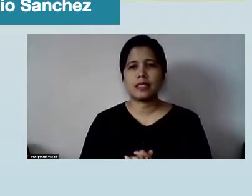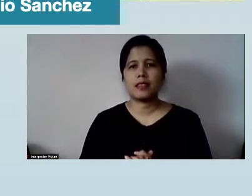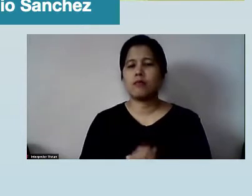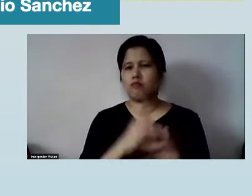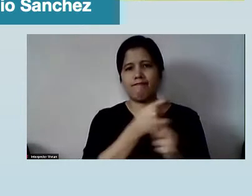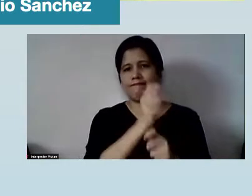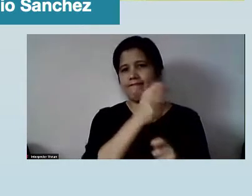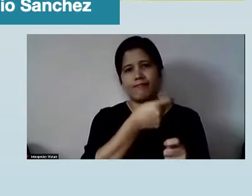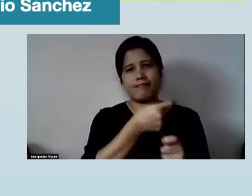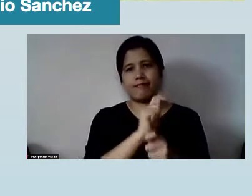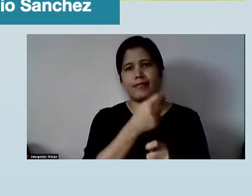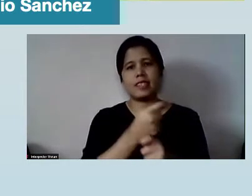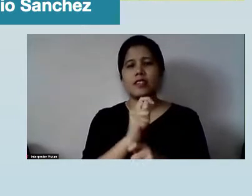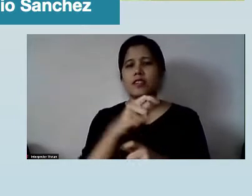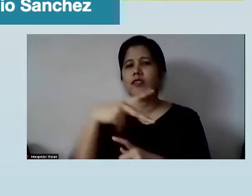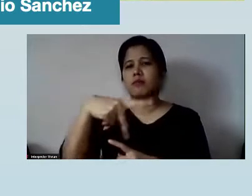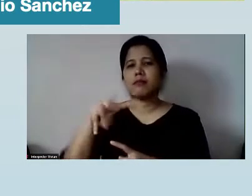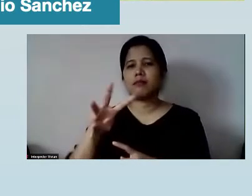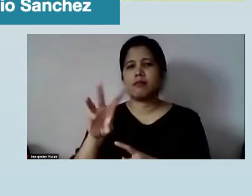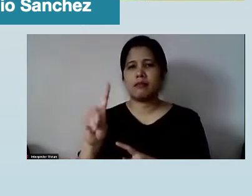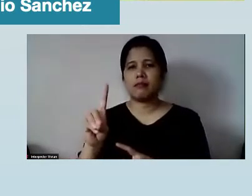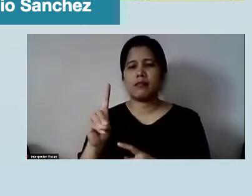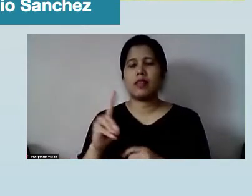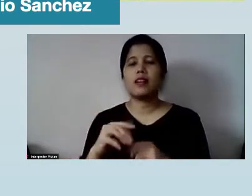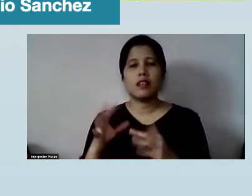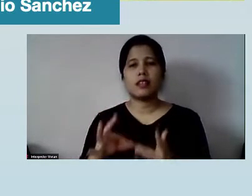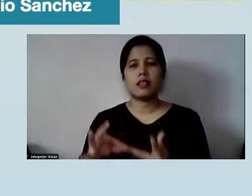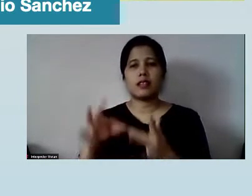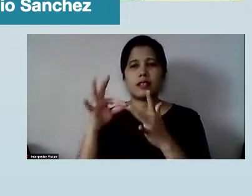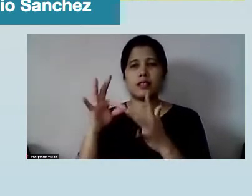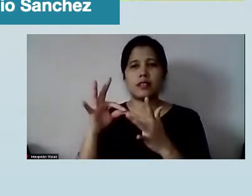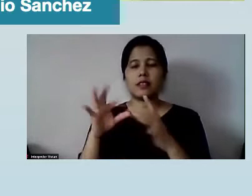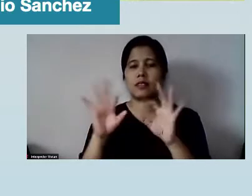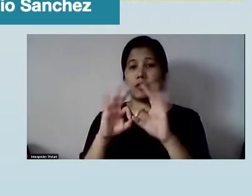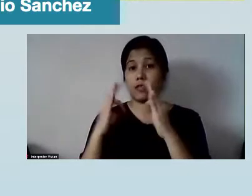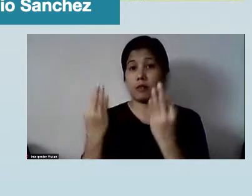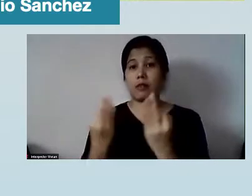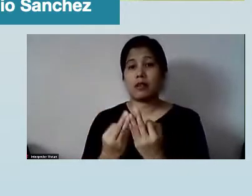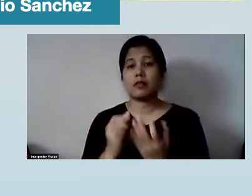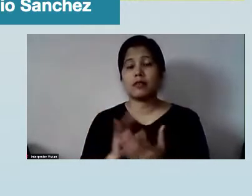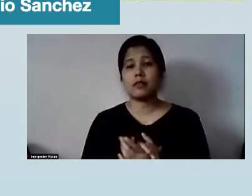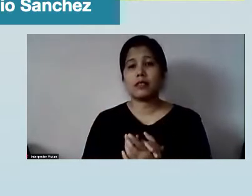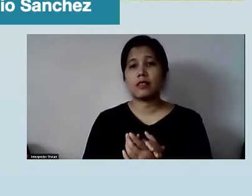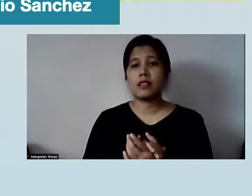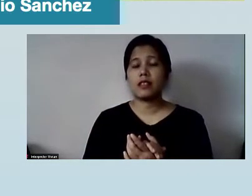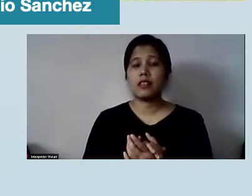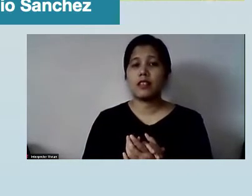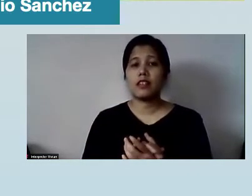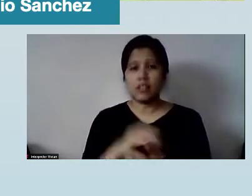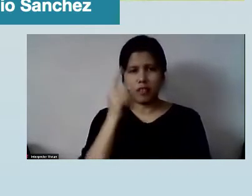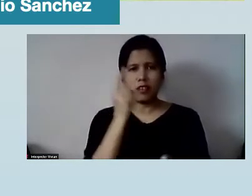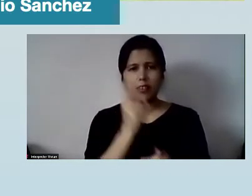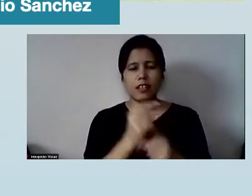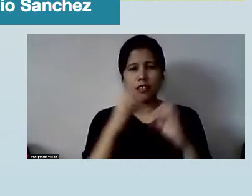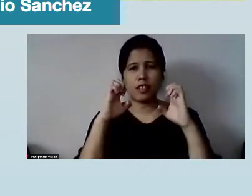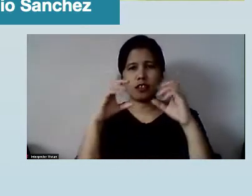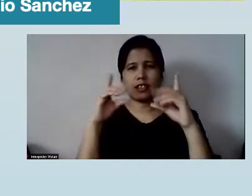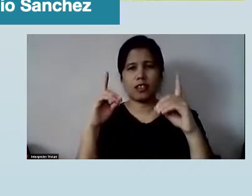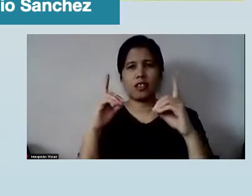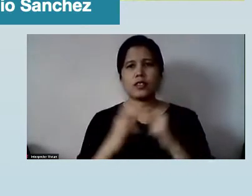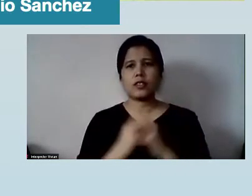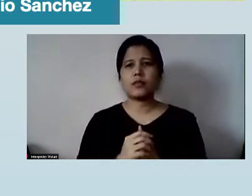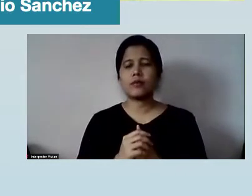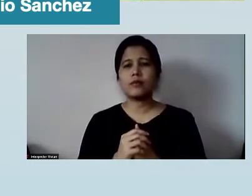panunukso sa mga taong may kapansanan, lalo na sa kanilang pamilya. And then the right to education, saya nga po, I